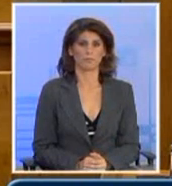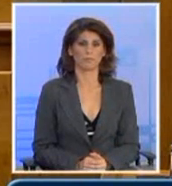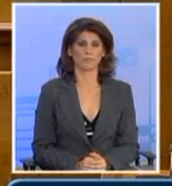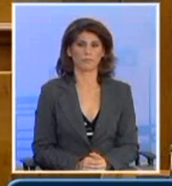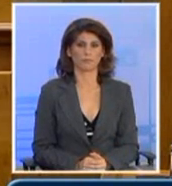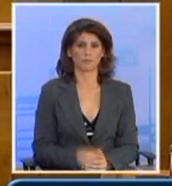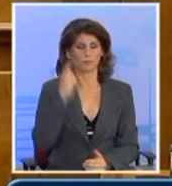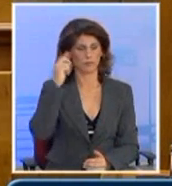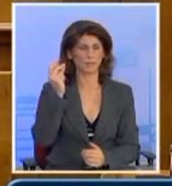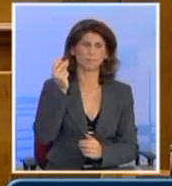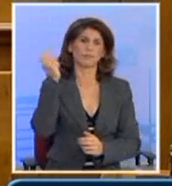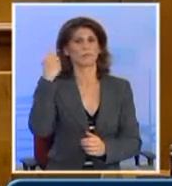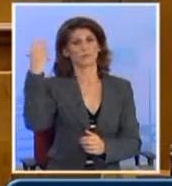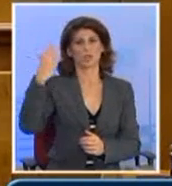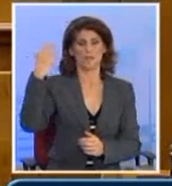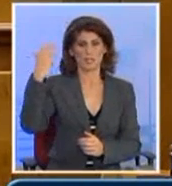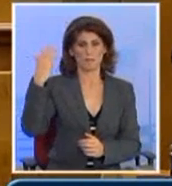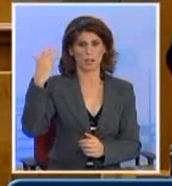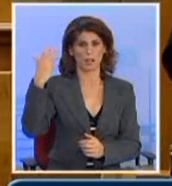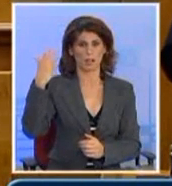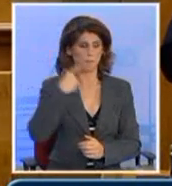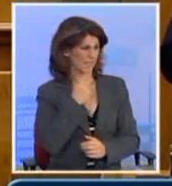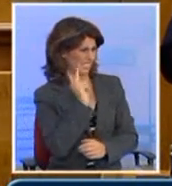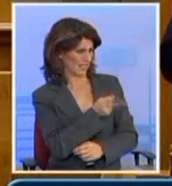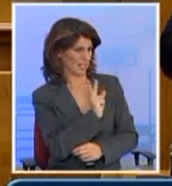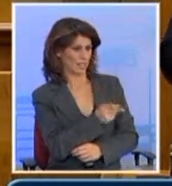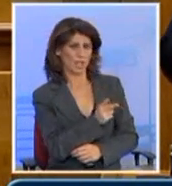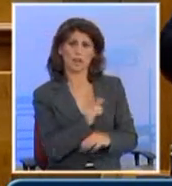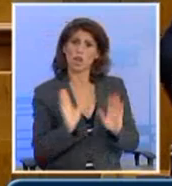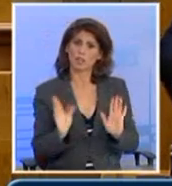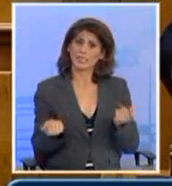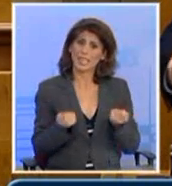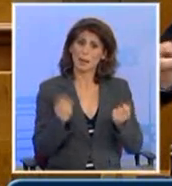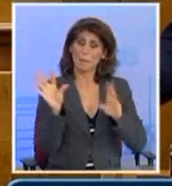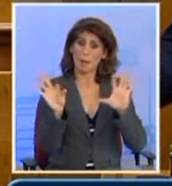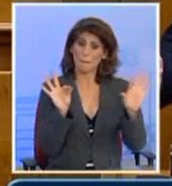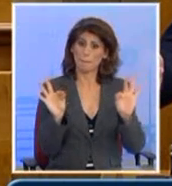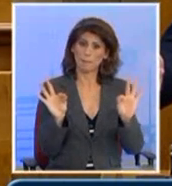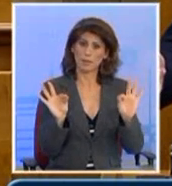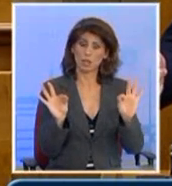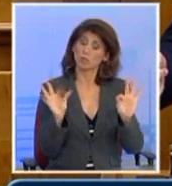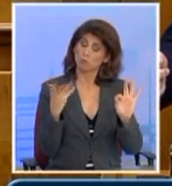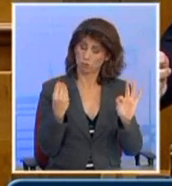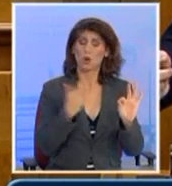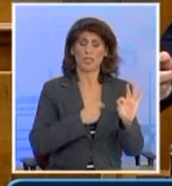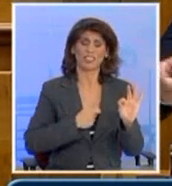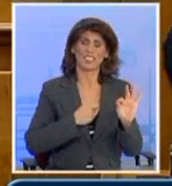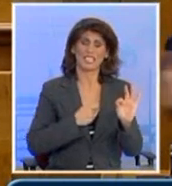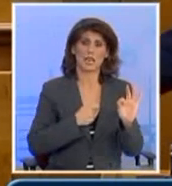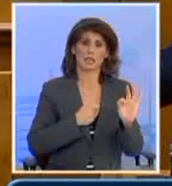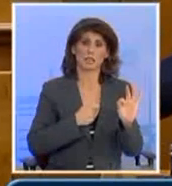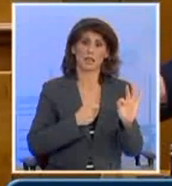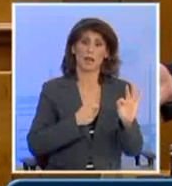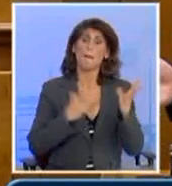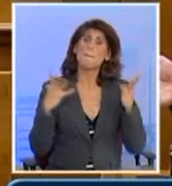και το σόφισμα. Μας καταγγέλει ότι κάναμε επιλογές εξαιρετικά δυσάρεστες,